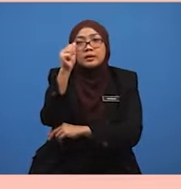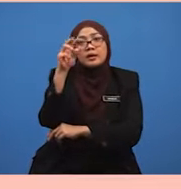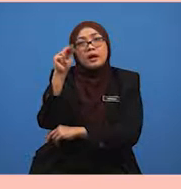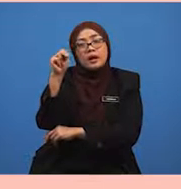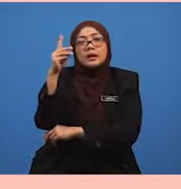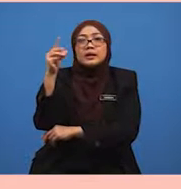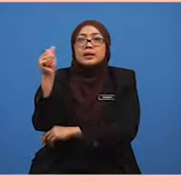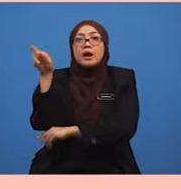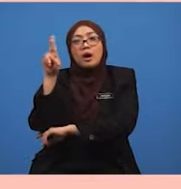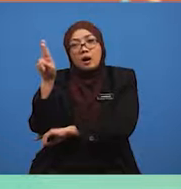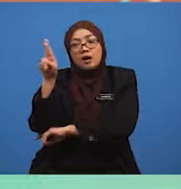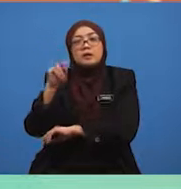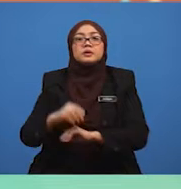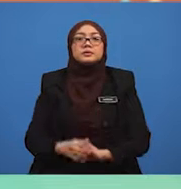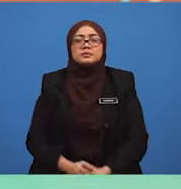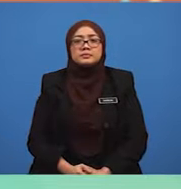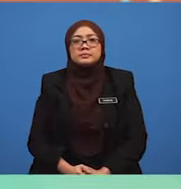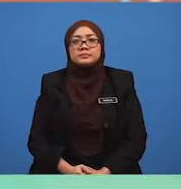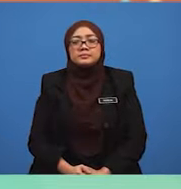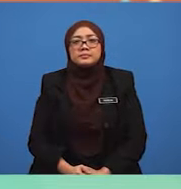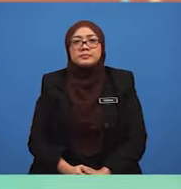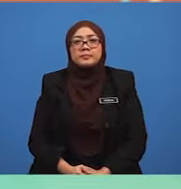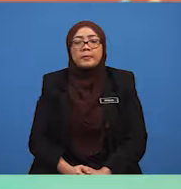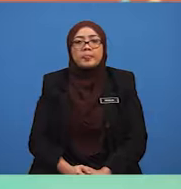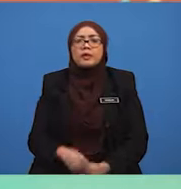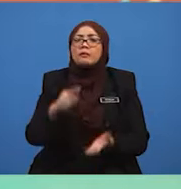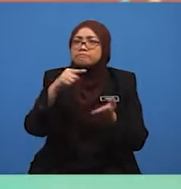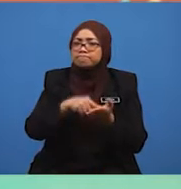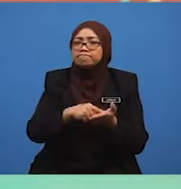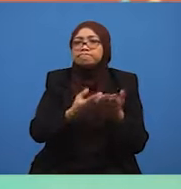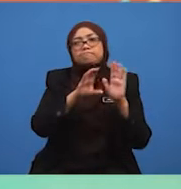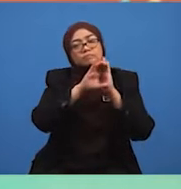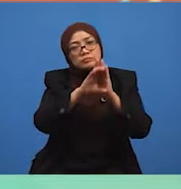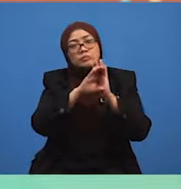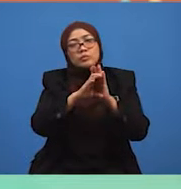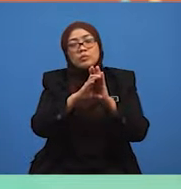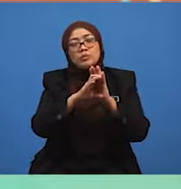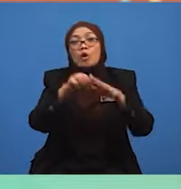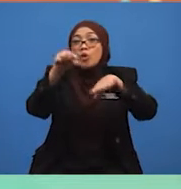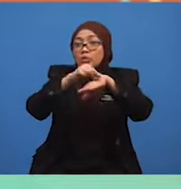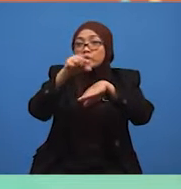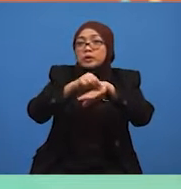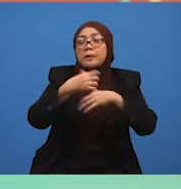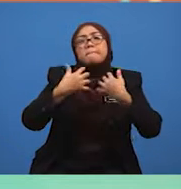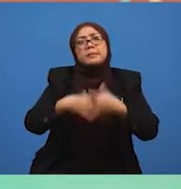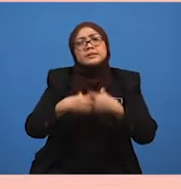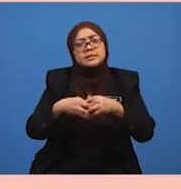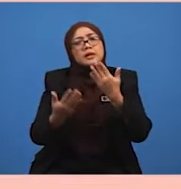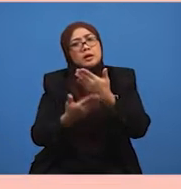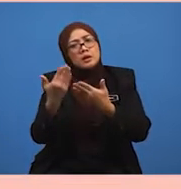Inilah contoh-contoh yang menggunakan mesin ringkas roda dan